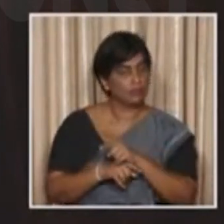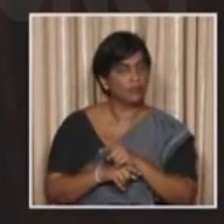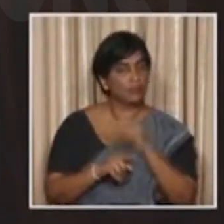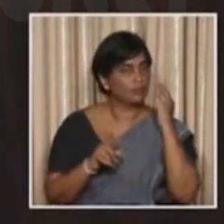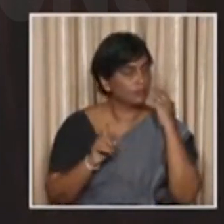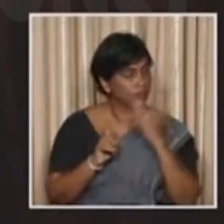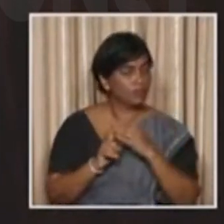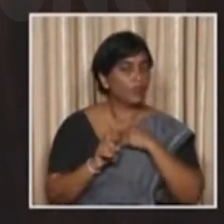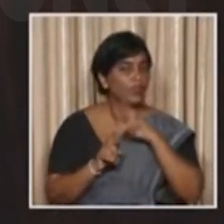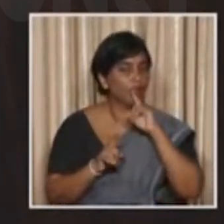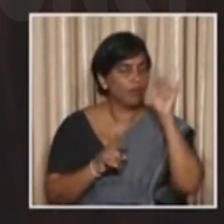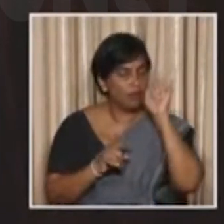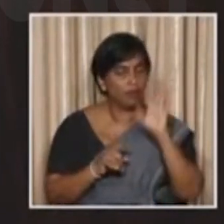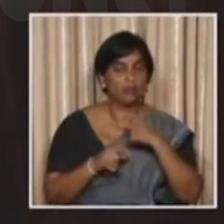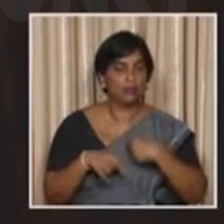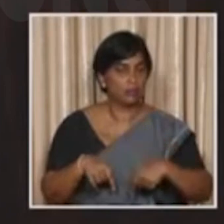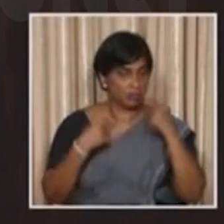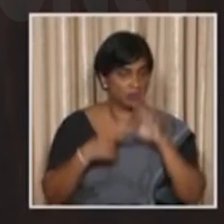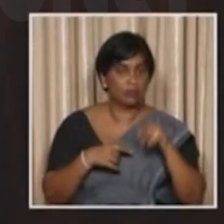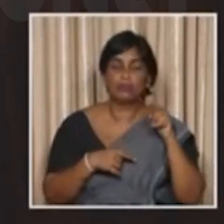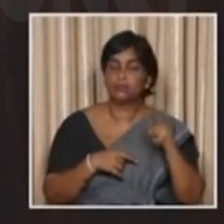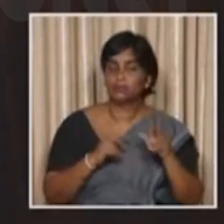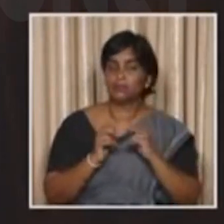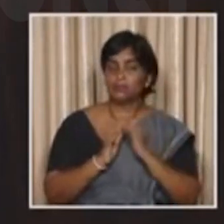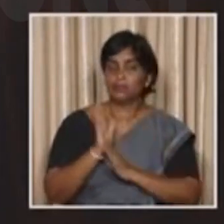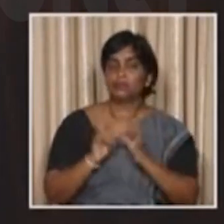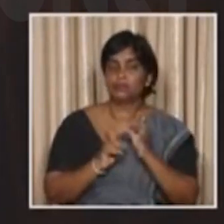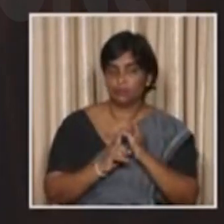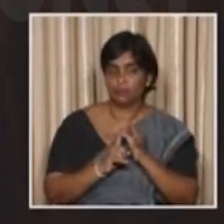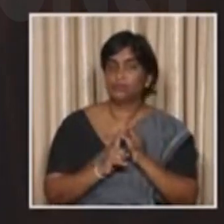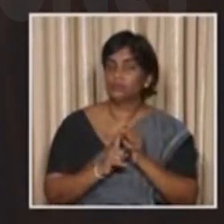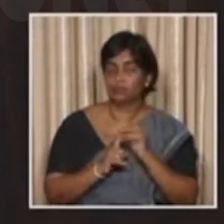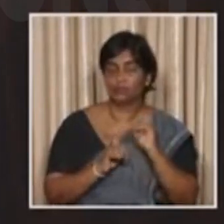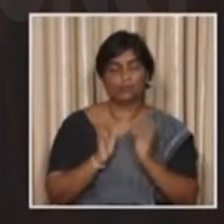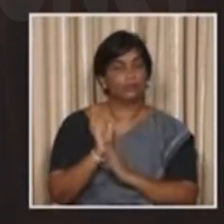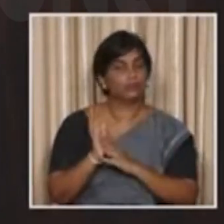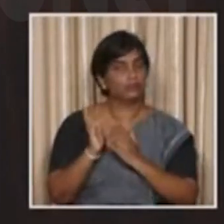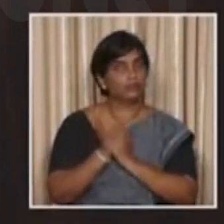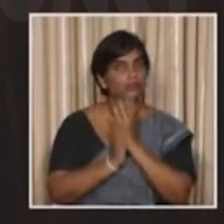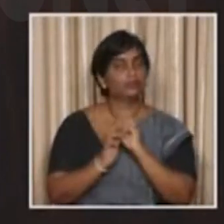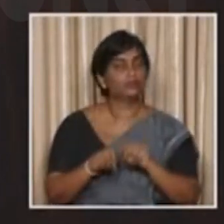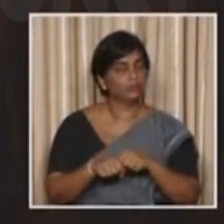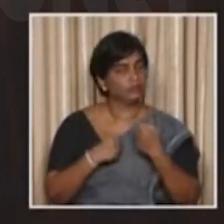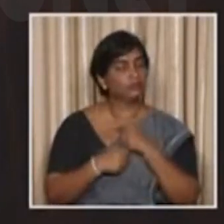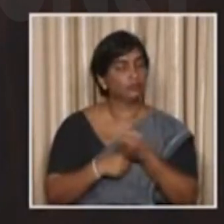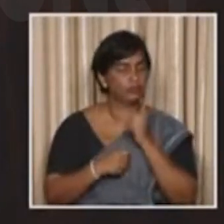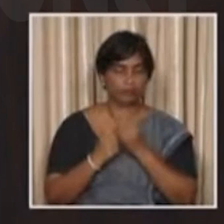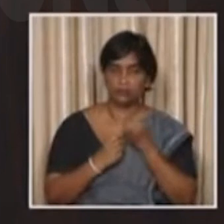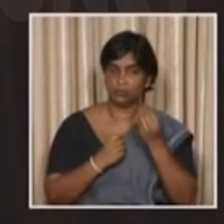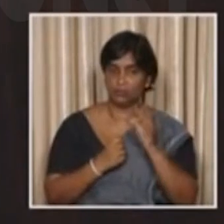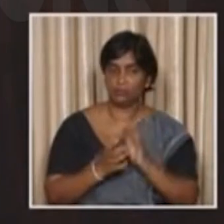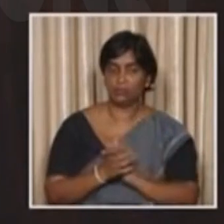ඒ පිළිබඳව අහලා එවැනි තර්ජනයක් කළා නම් එවැනි මන්ත්‍රීවරුන්ටත් වරප්‍රසාද උල්ලංඝනය කිරීම වෙනුවෙන් දඬුවම් කළ